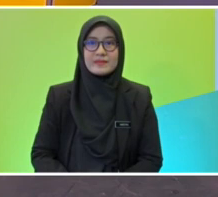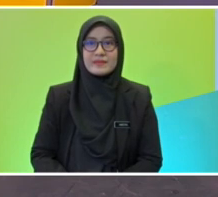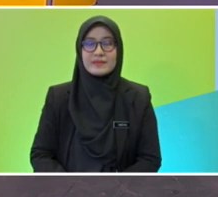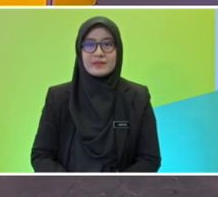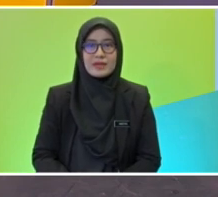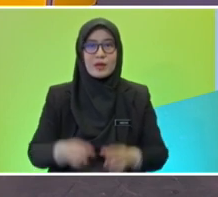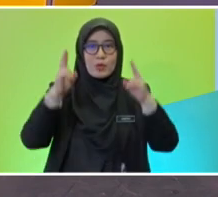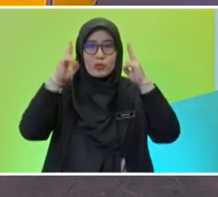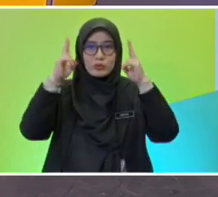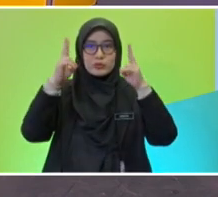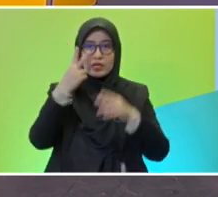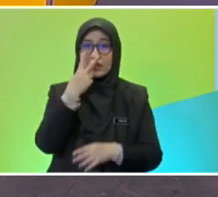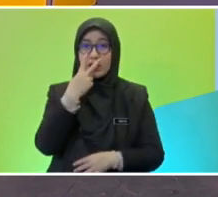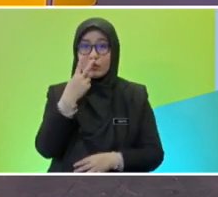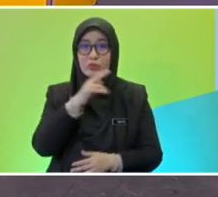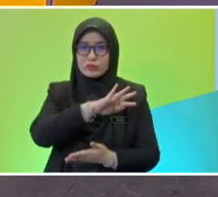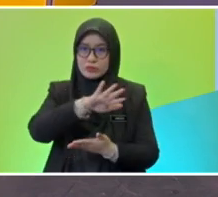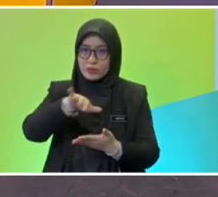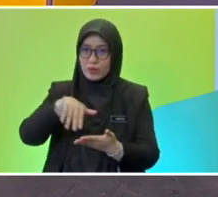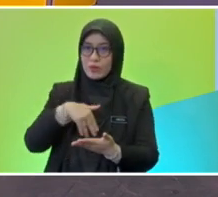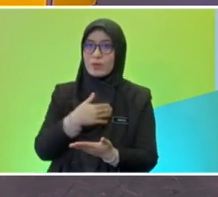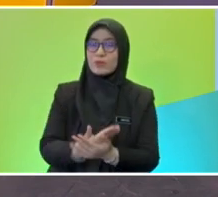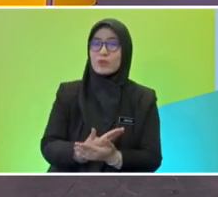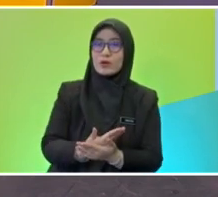Ustad tengok semua sekali Kak